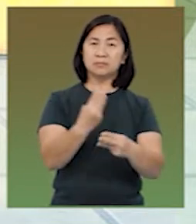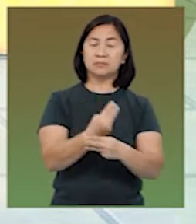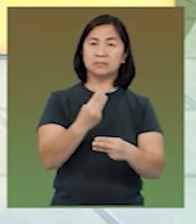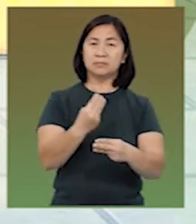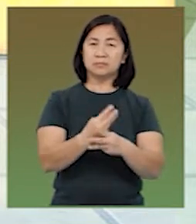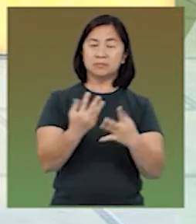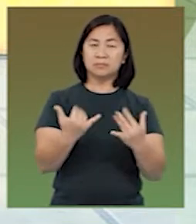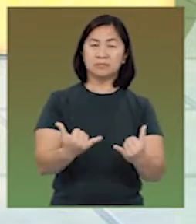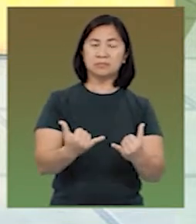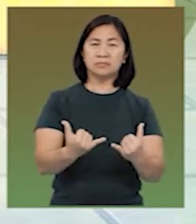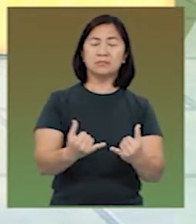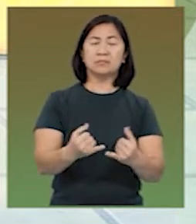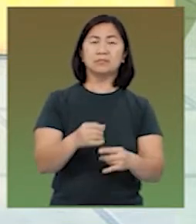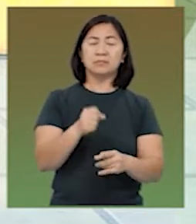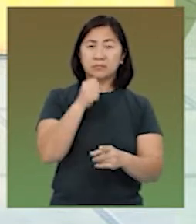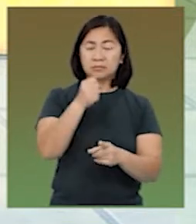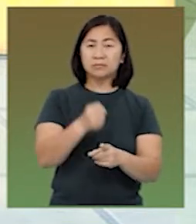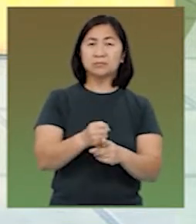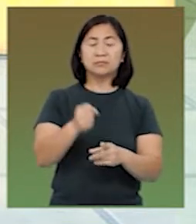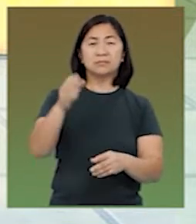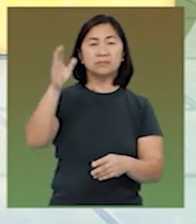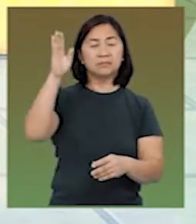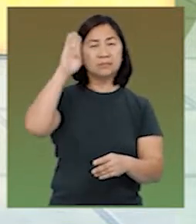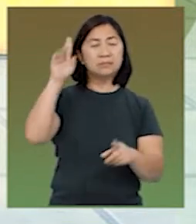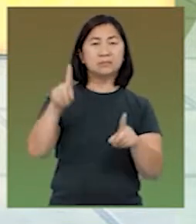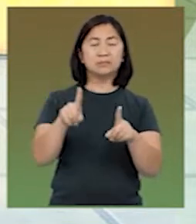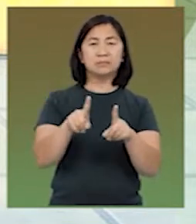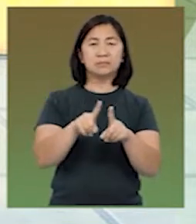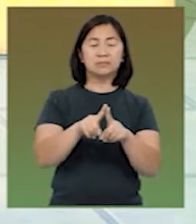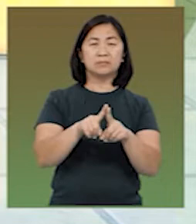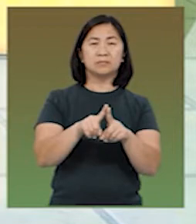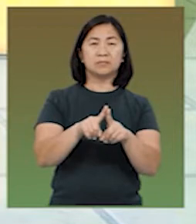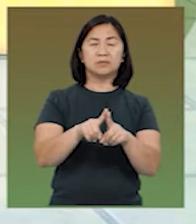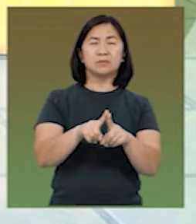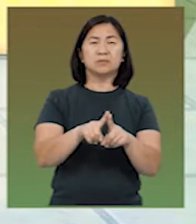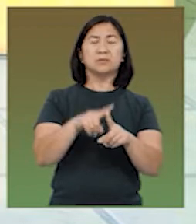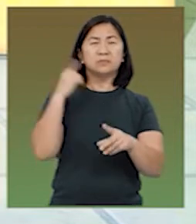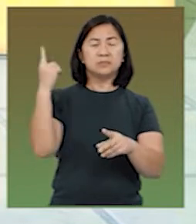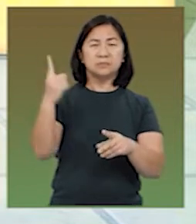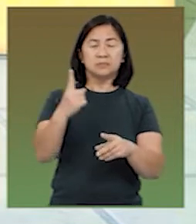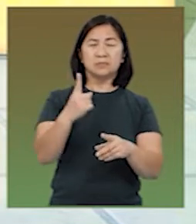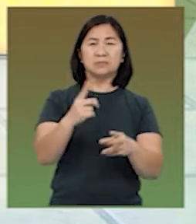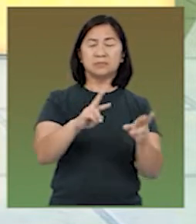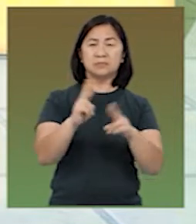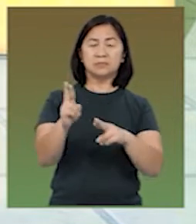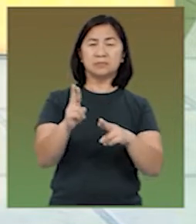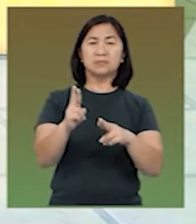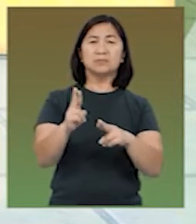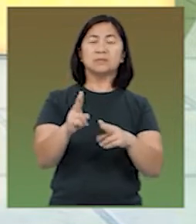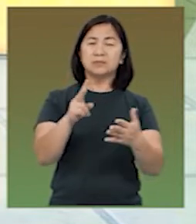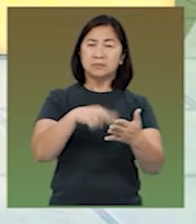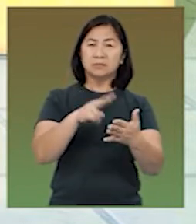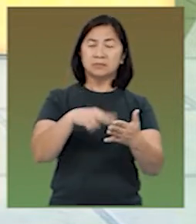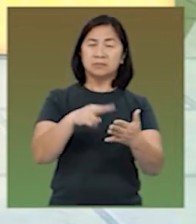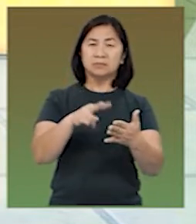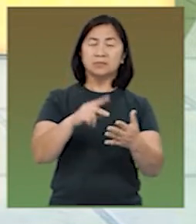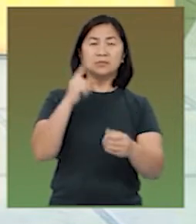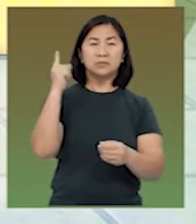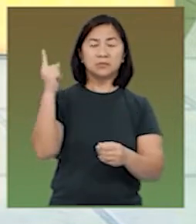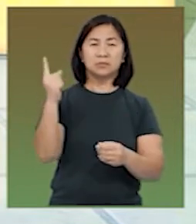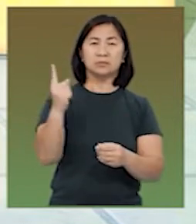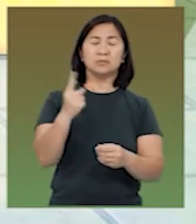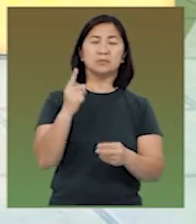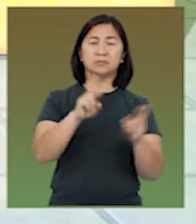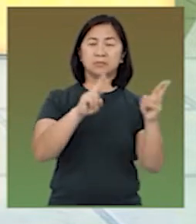mathematics ngayon. Talaga, kuya? Nakasanayan mo talaga ang mag-advance reading, ano? Kaya lagi kang ready sa